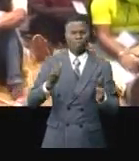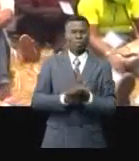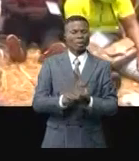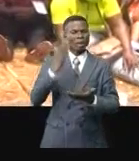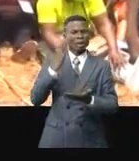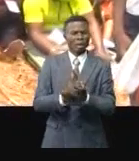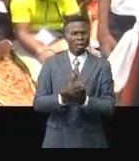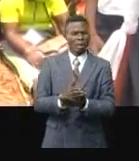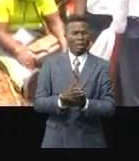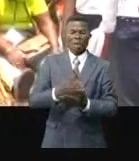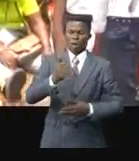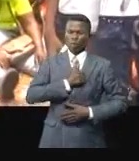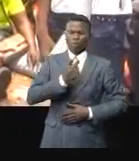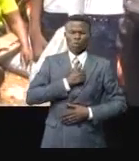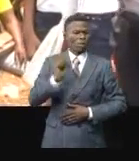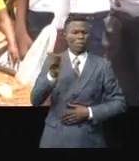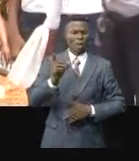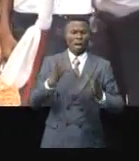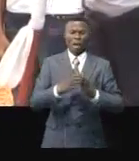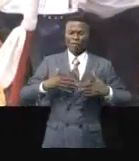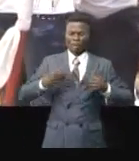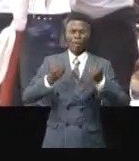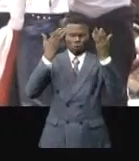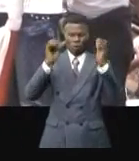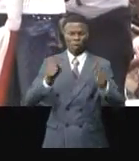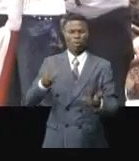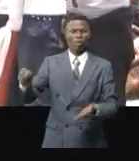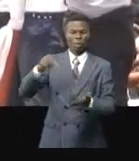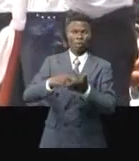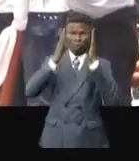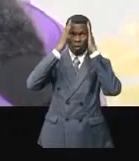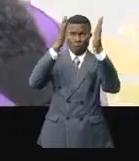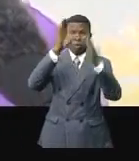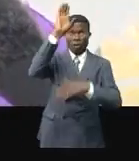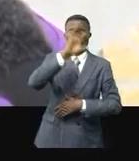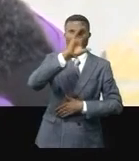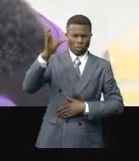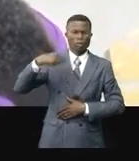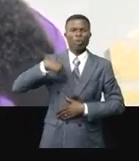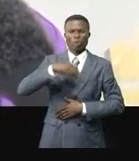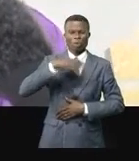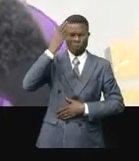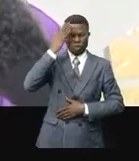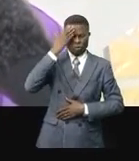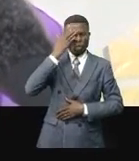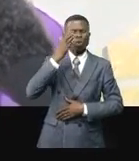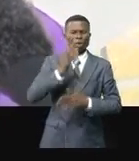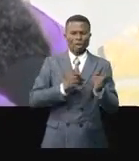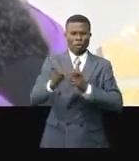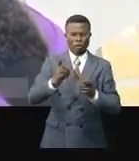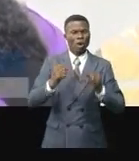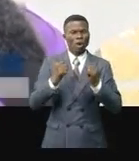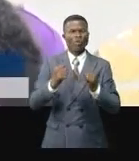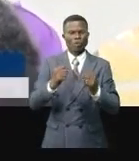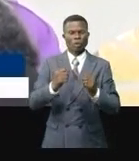avec notre propre effort, mais avec la grâce de Dieu. Les yeux fixés sur la croix, nous saurons orienter nos énergies,